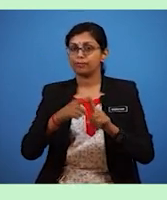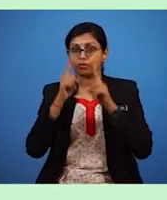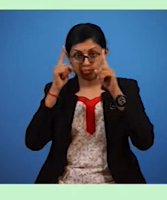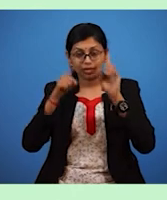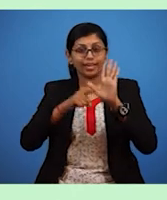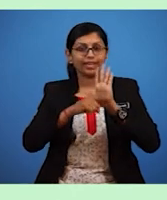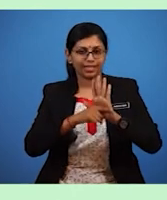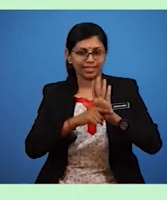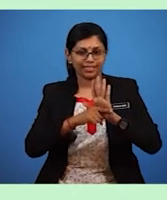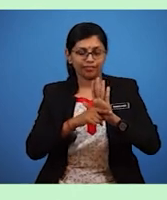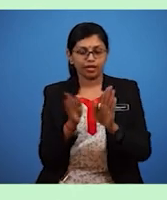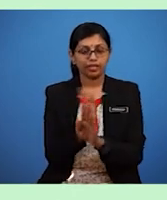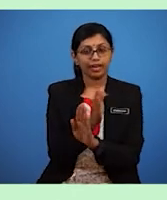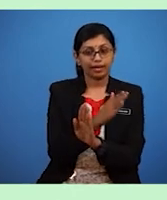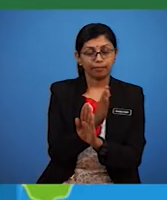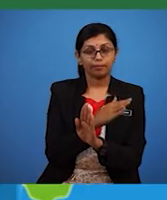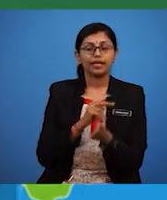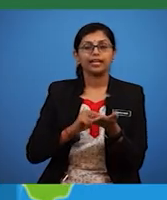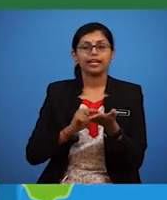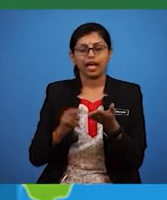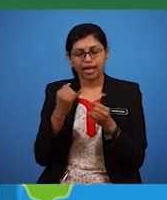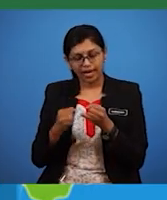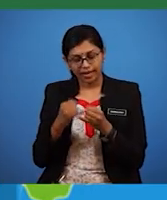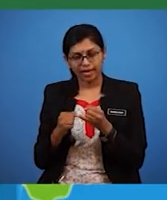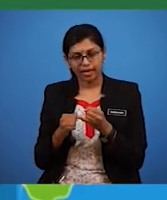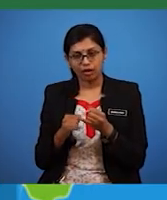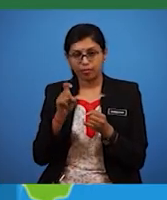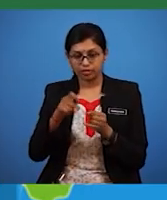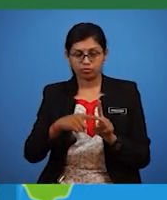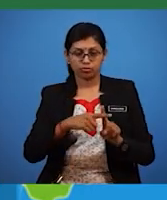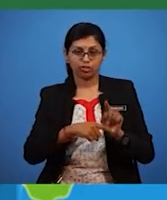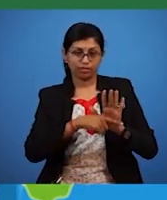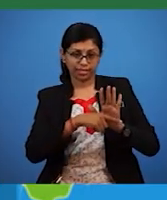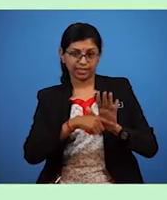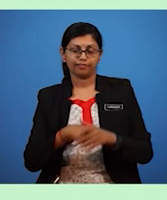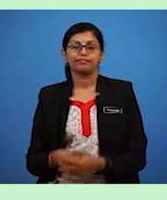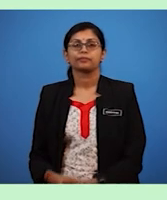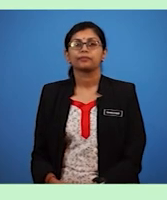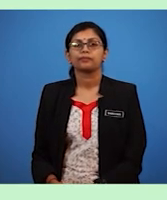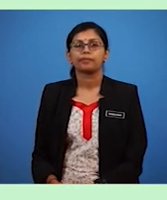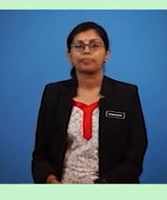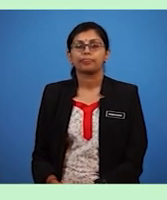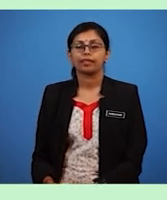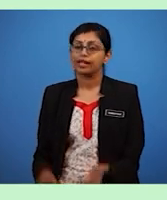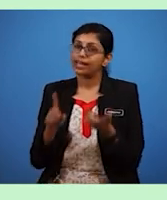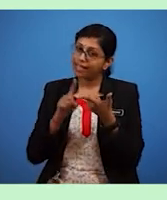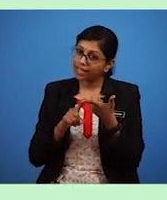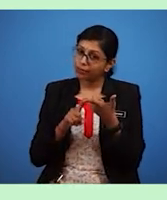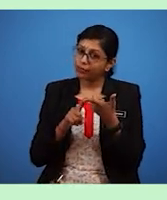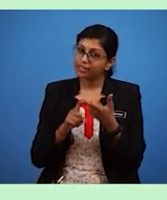nilai akhir nanti. Seterusnya, kita lihat langkah kedua,